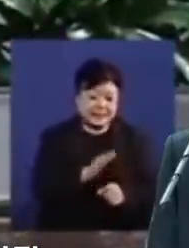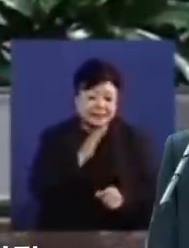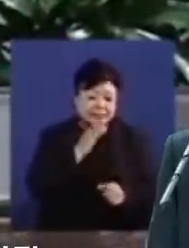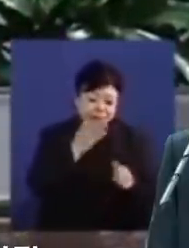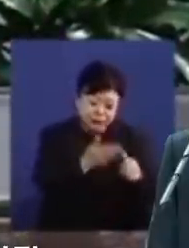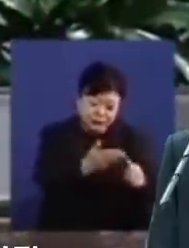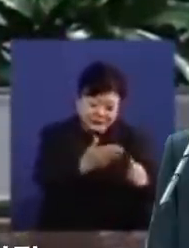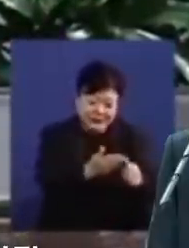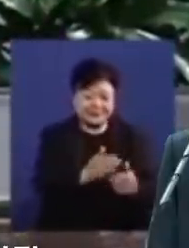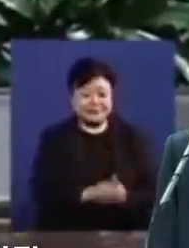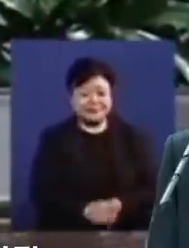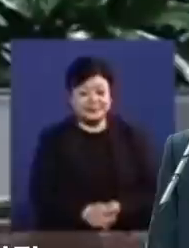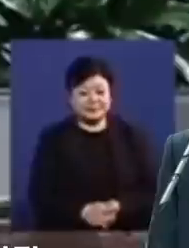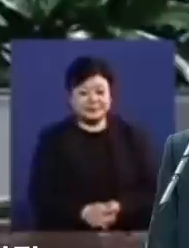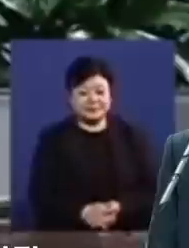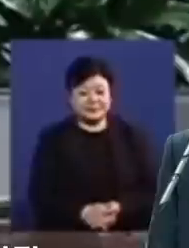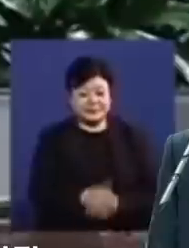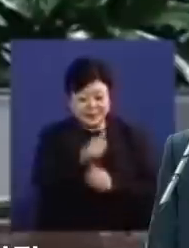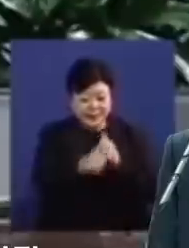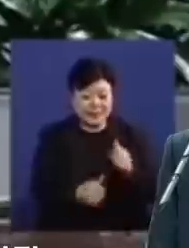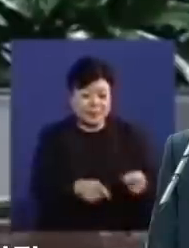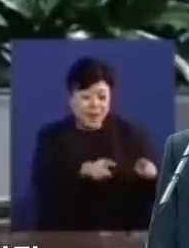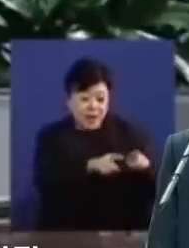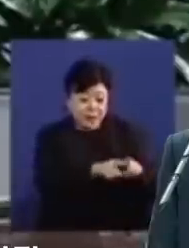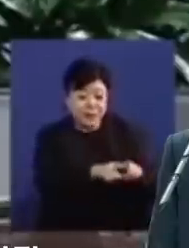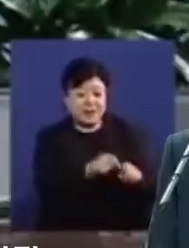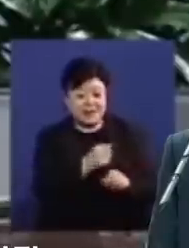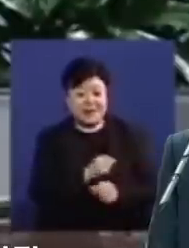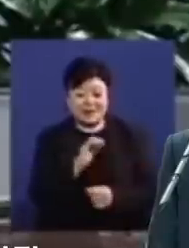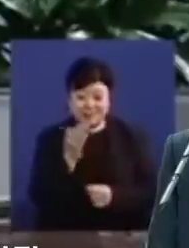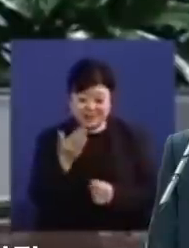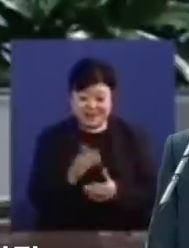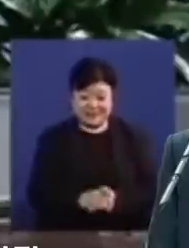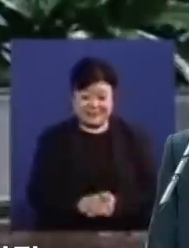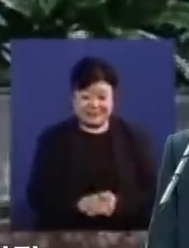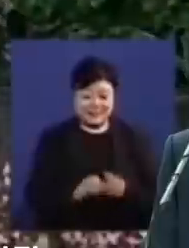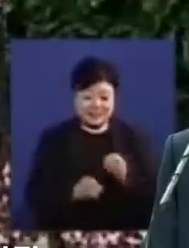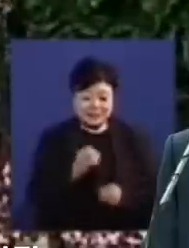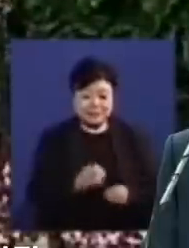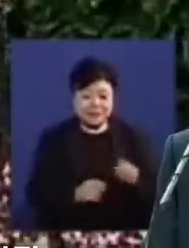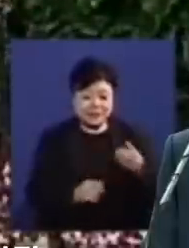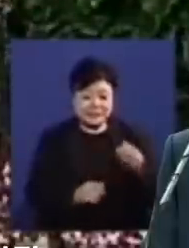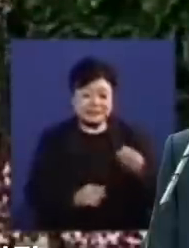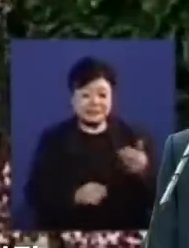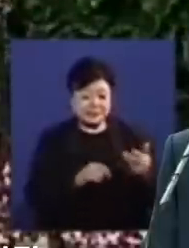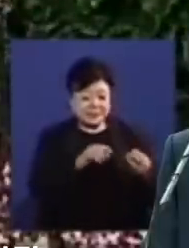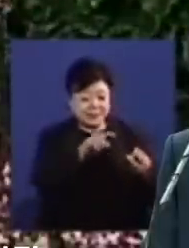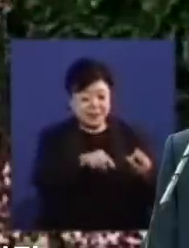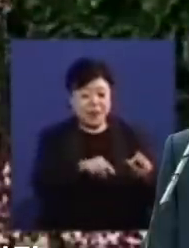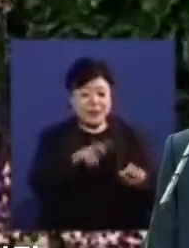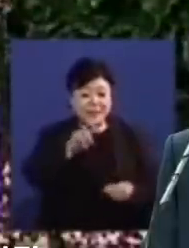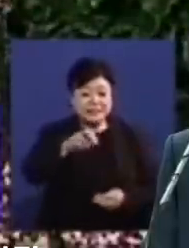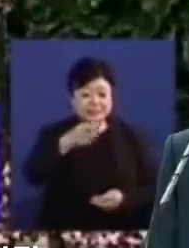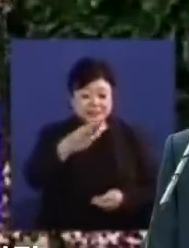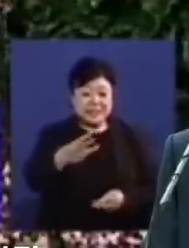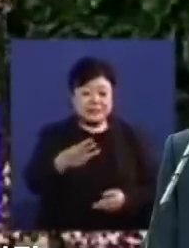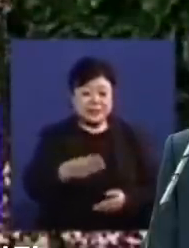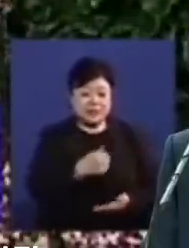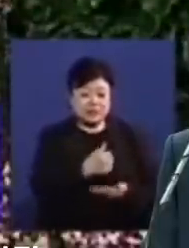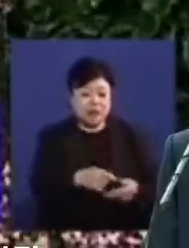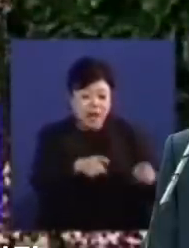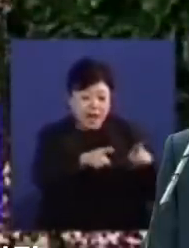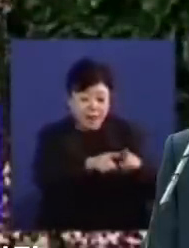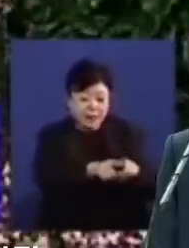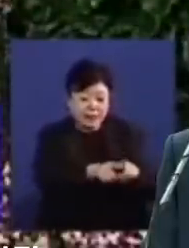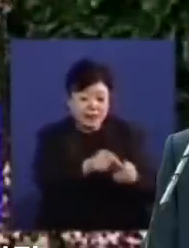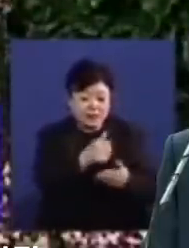주시는도다. 하나님이 같이 해야 돼요. 시편 73편 23절에 내가 항상 주와 함께하니